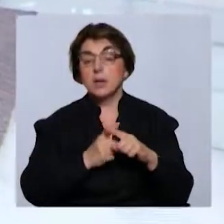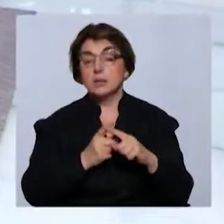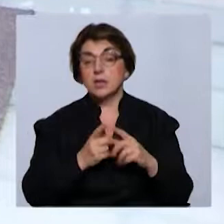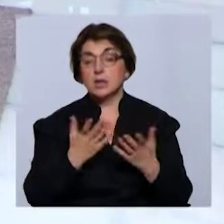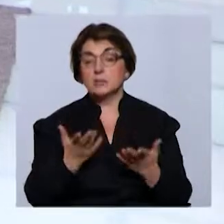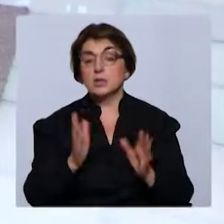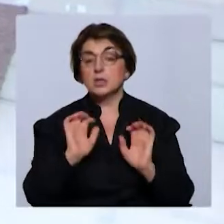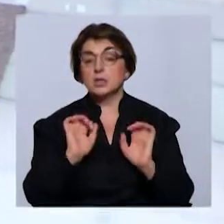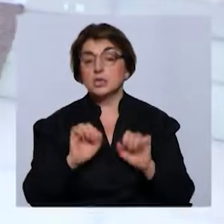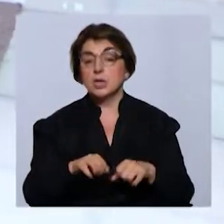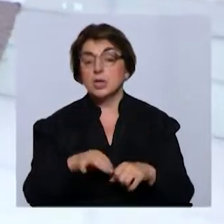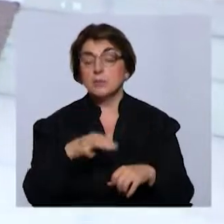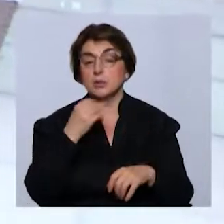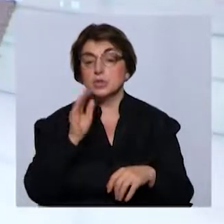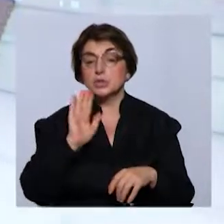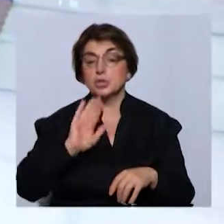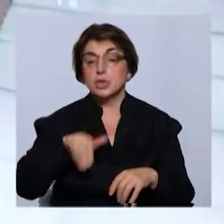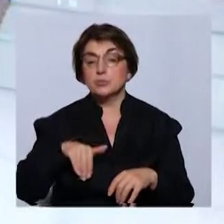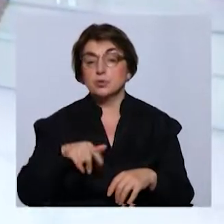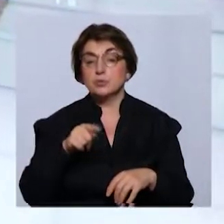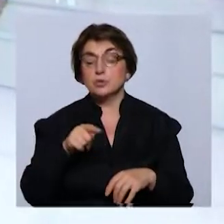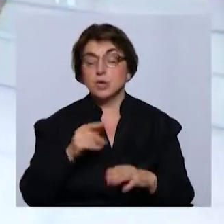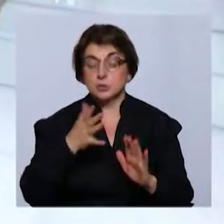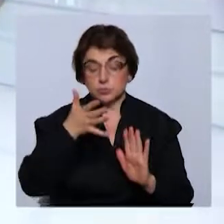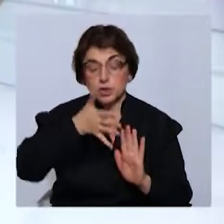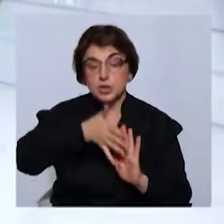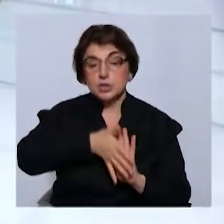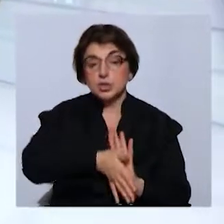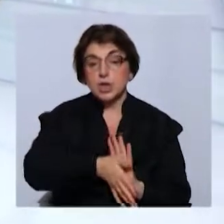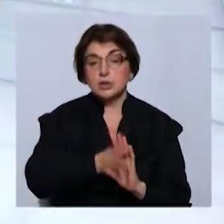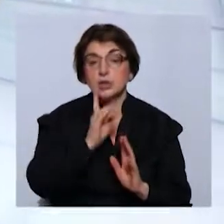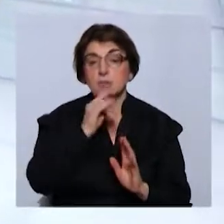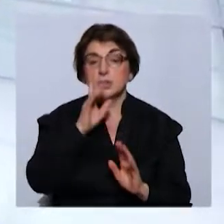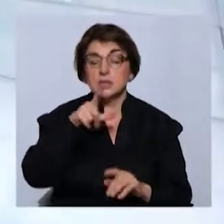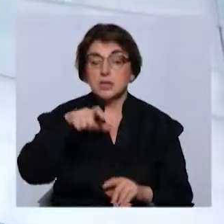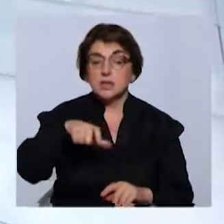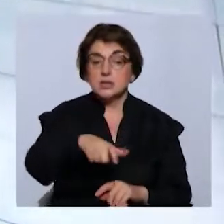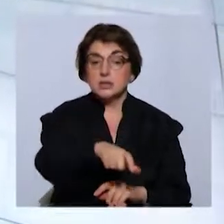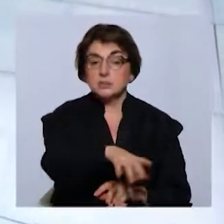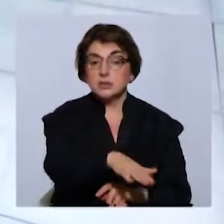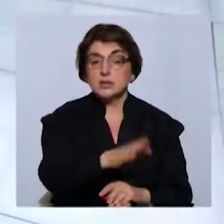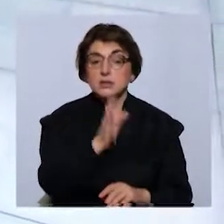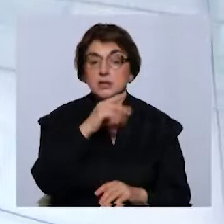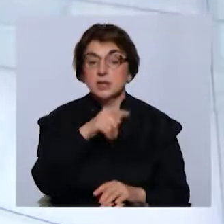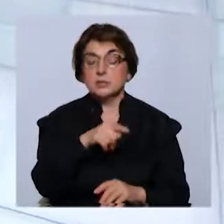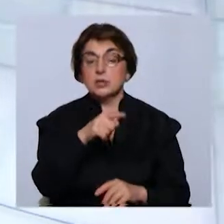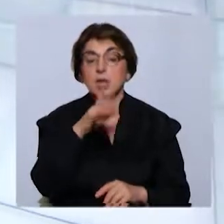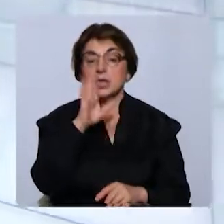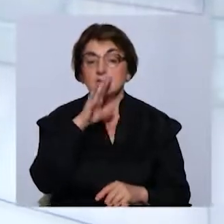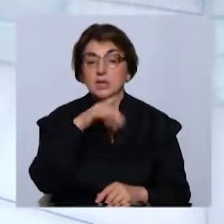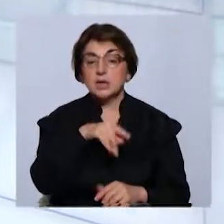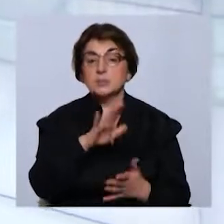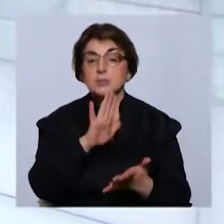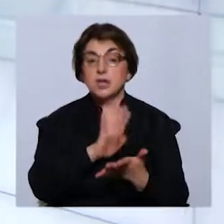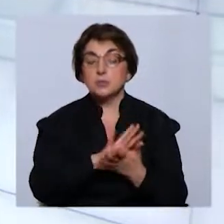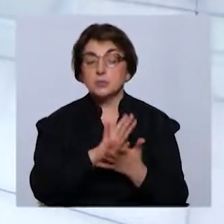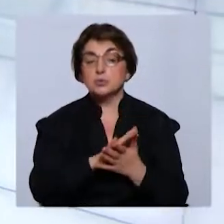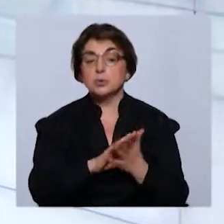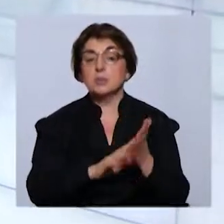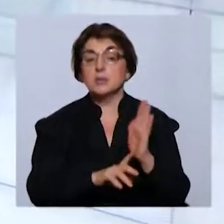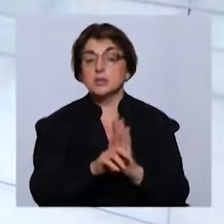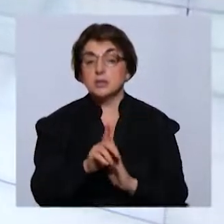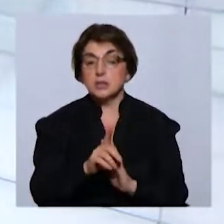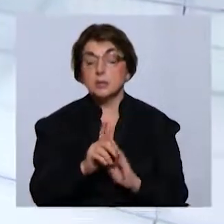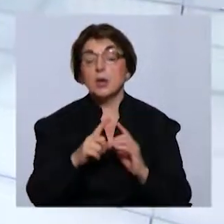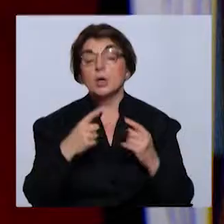შეეხება შემდგომში უკვე ეს ჩაედინება წყლებში და ხდება წყლების დაბინძურებაც. ზოგადად